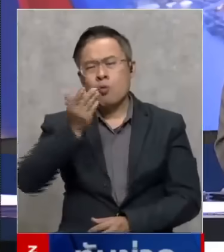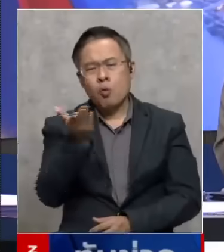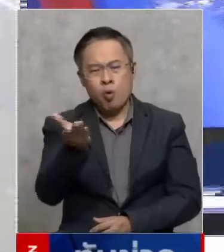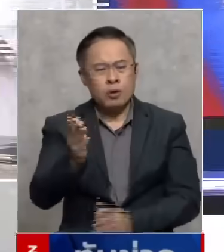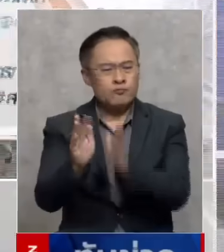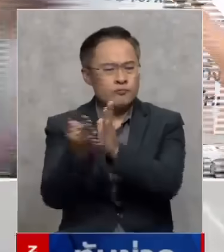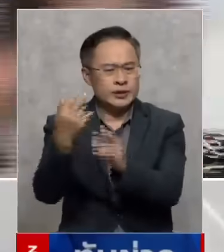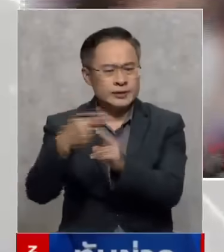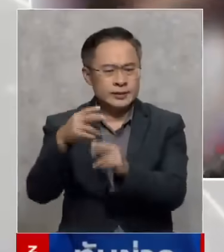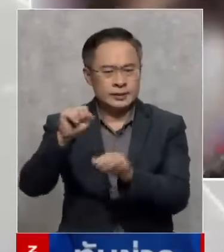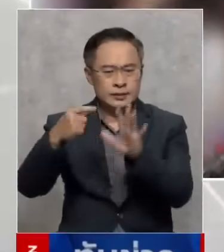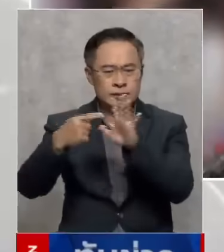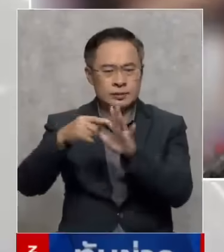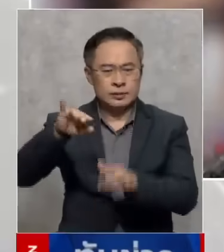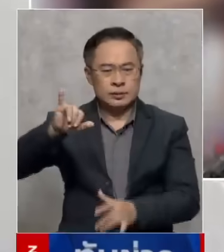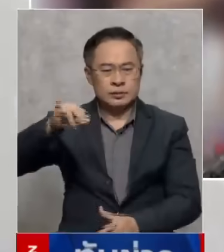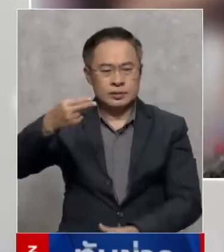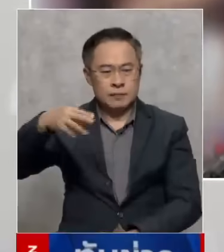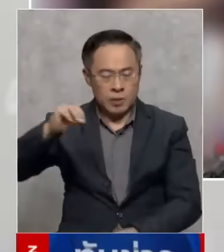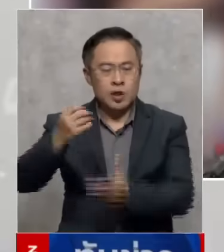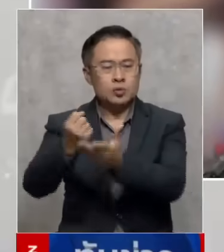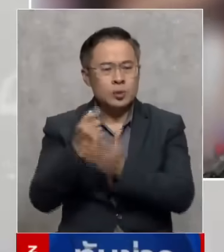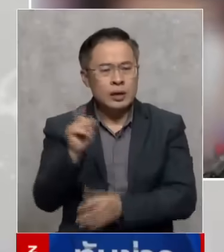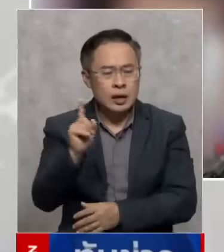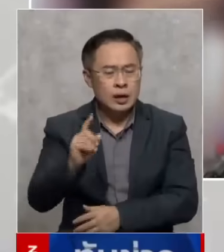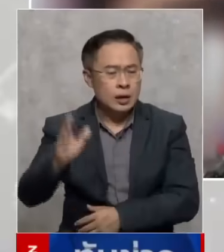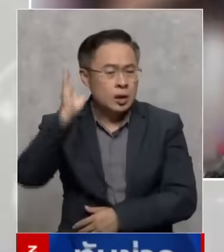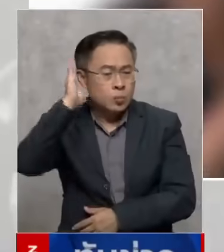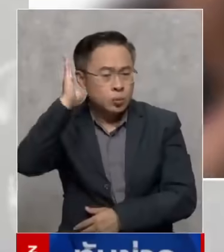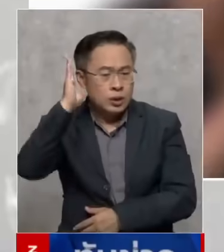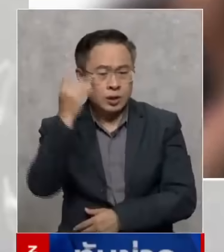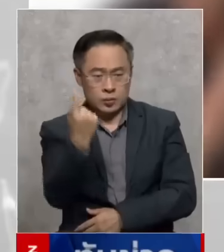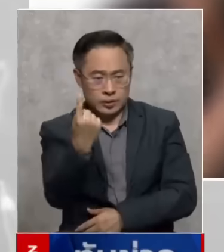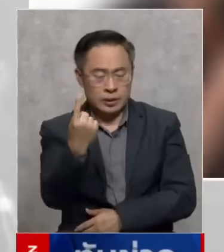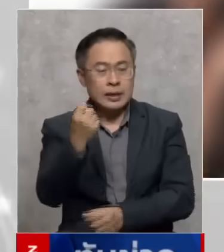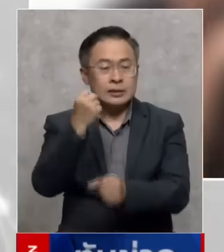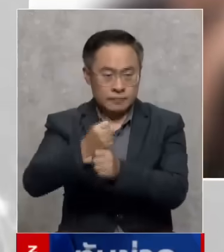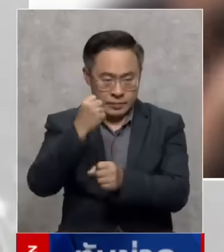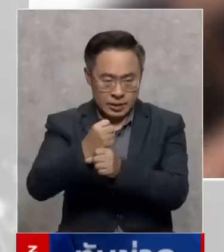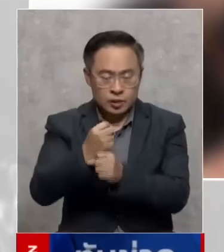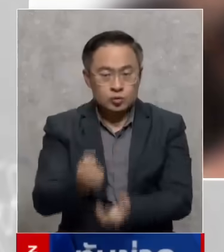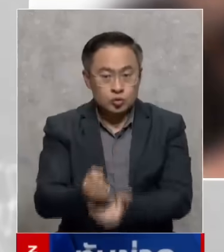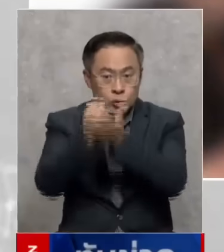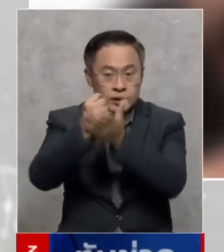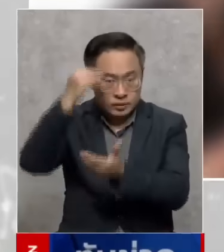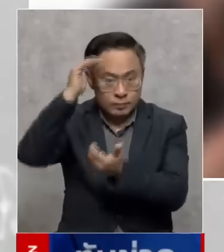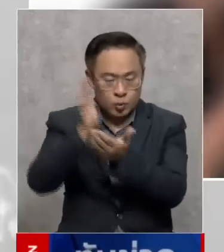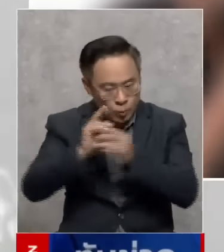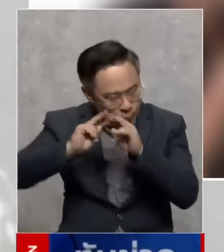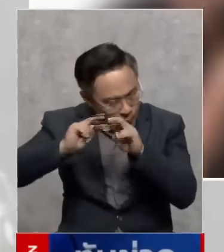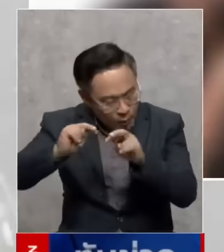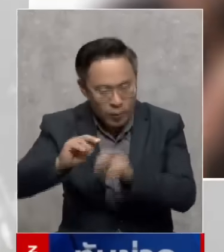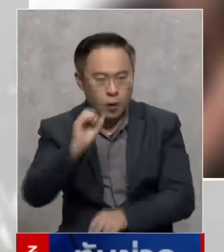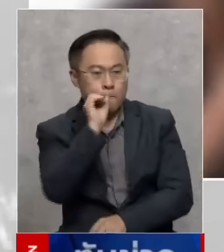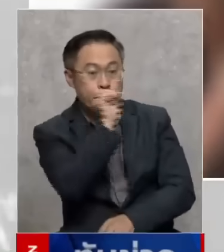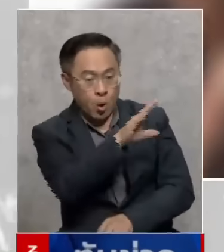ต้องรอดบอกว่าช่วยเค้าหน่อยได้มั้ยเค้าเดือดร้อนมากประเด็นก็คือชายคนนี้เขาเคยทำงานเป็นสายให้กับตำรวจแล้วก็นำไปสู่เรื่องของการจับกุม